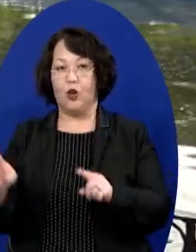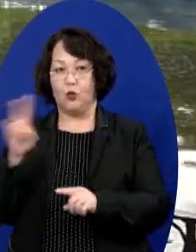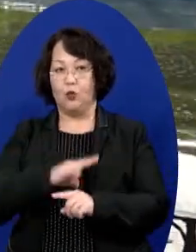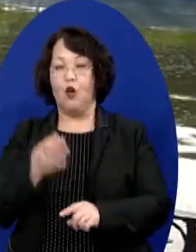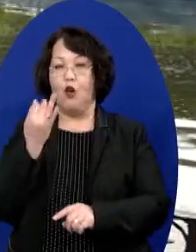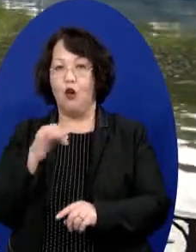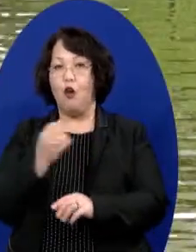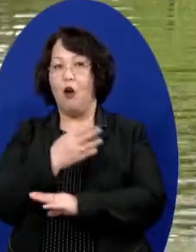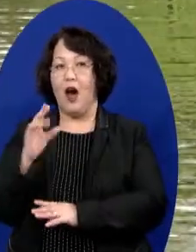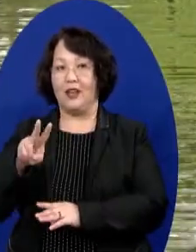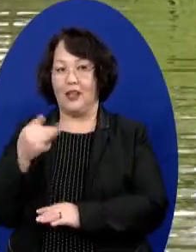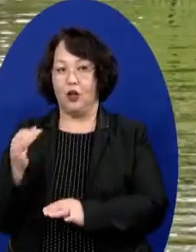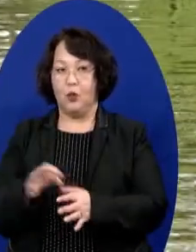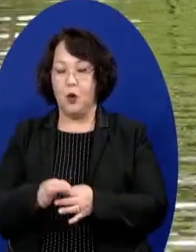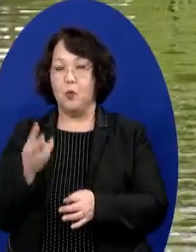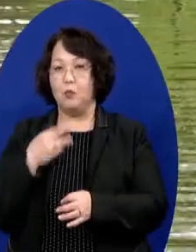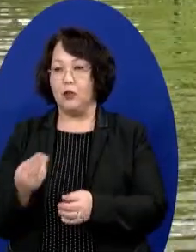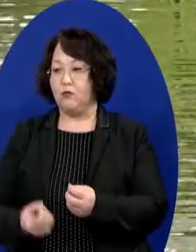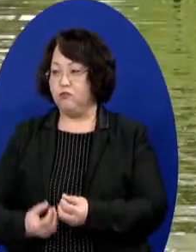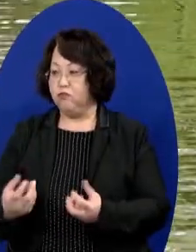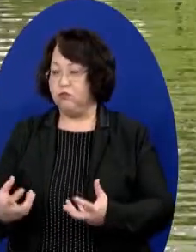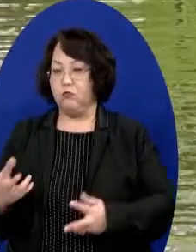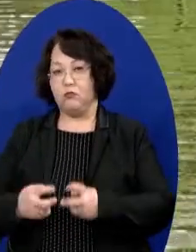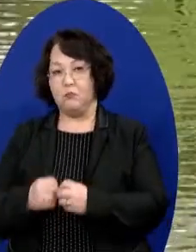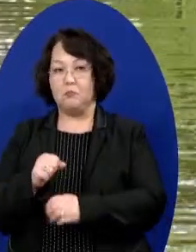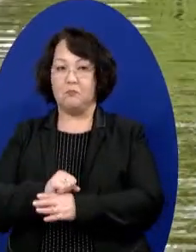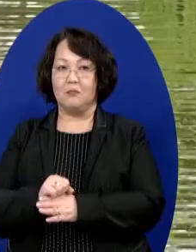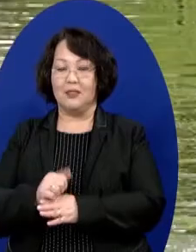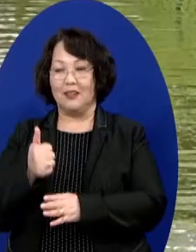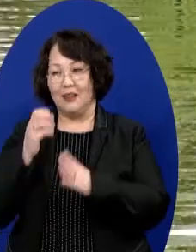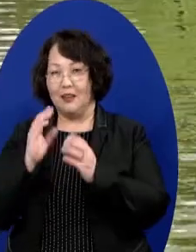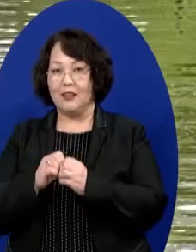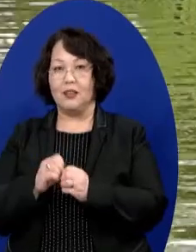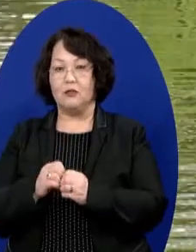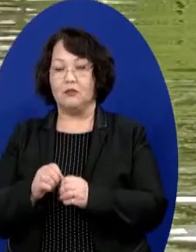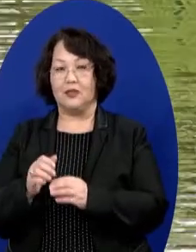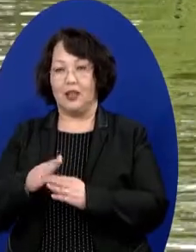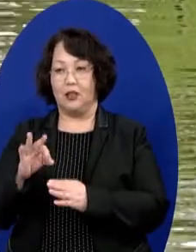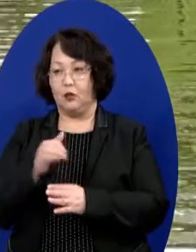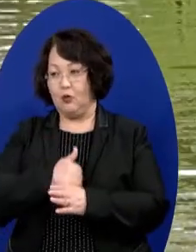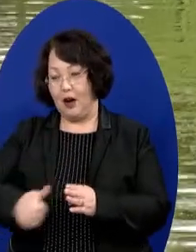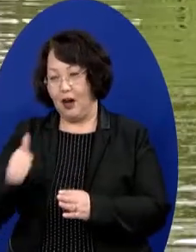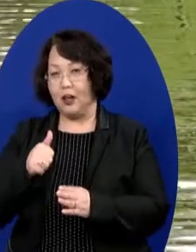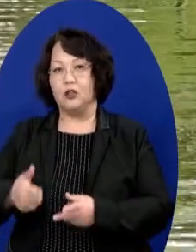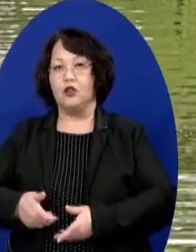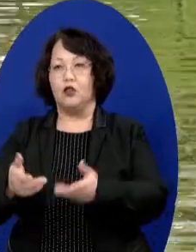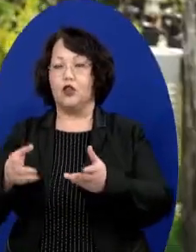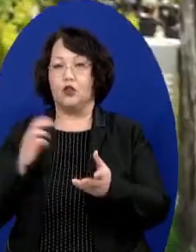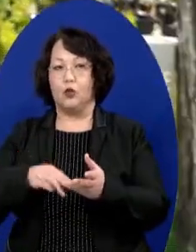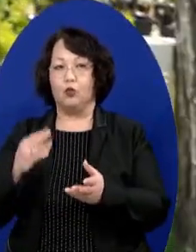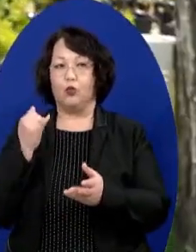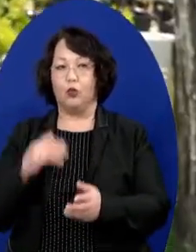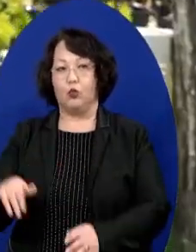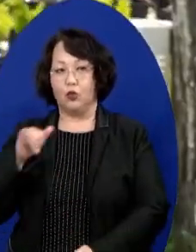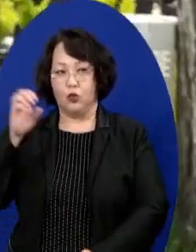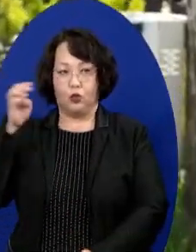ангиудад түшиглэн мод үржүүлэхийн газруудаа сайжруулж, тарц ургацаар тасралтгүй хангадж, Туркийн туршлагыг ашиглах боломжтой юм а. Тэгэхээр